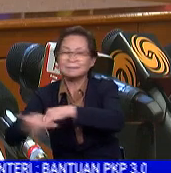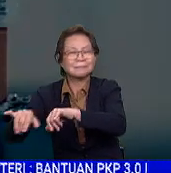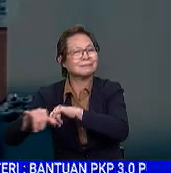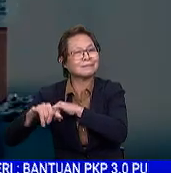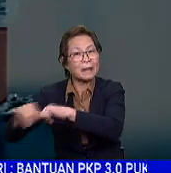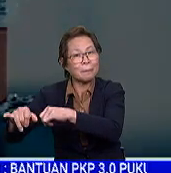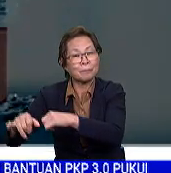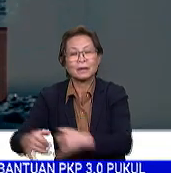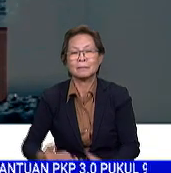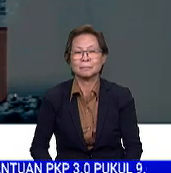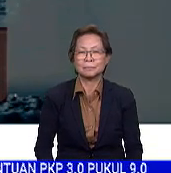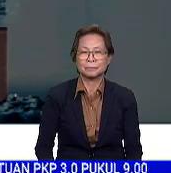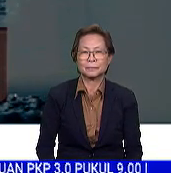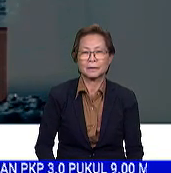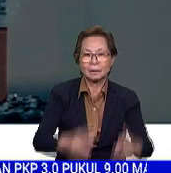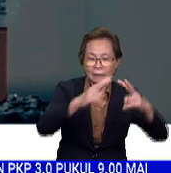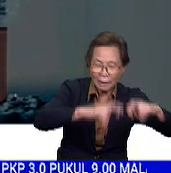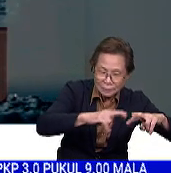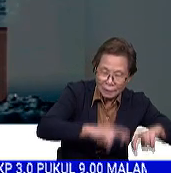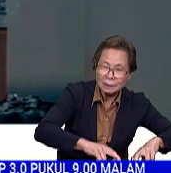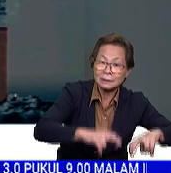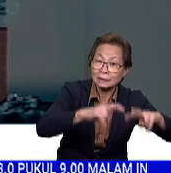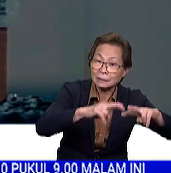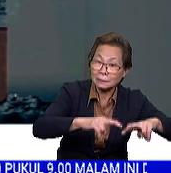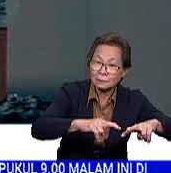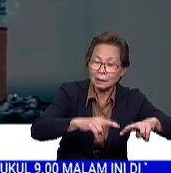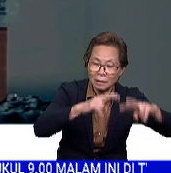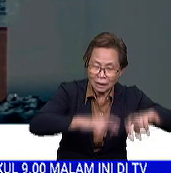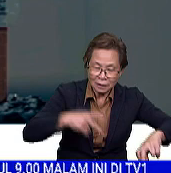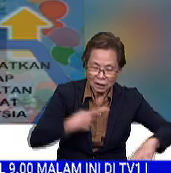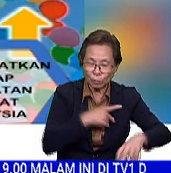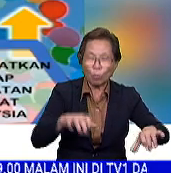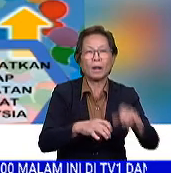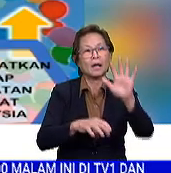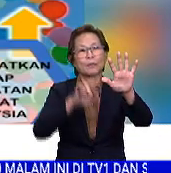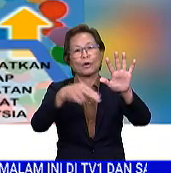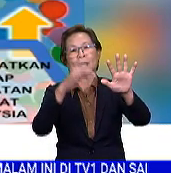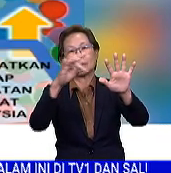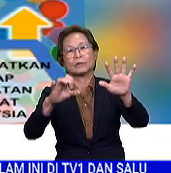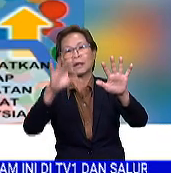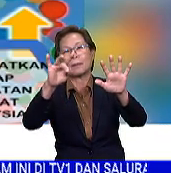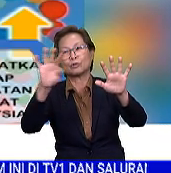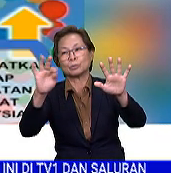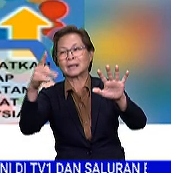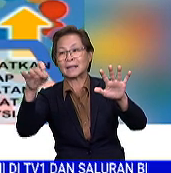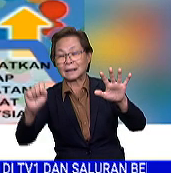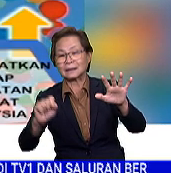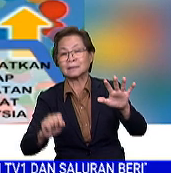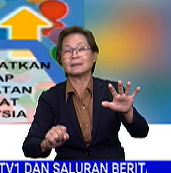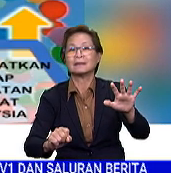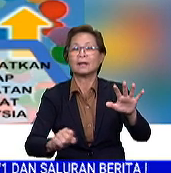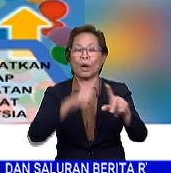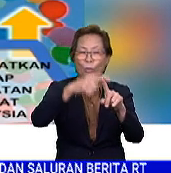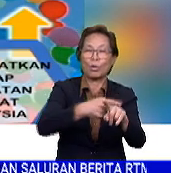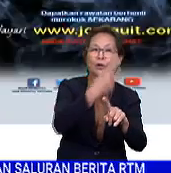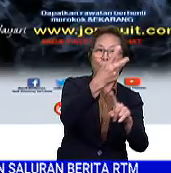Jadi walaupun jangka kajiannya tu kita buat 5,889 kes dan daripada